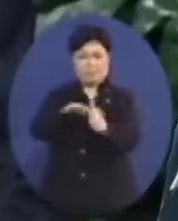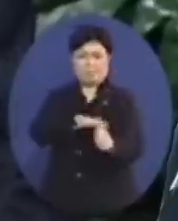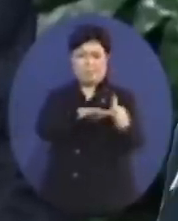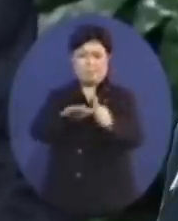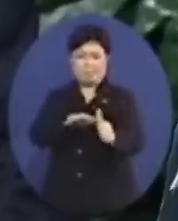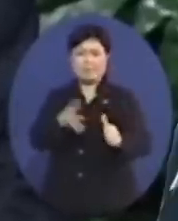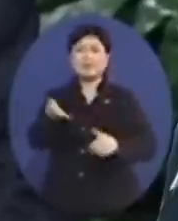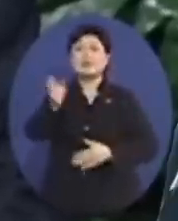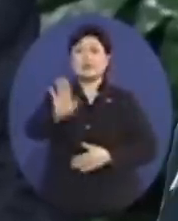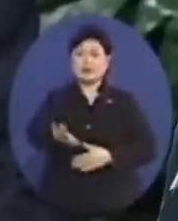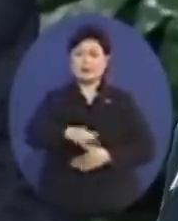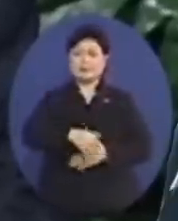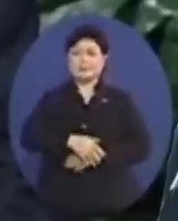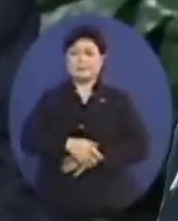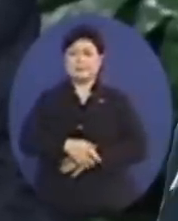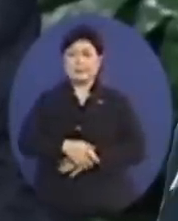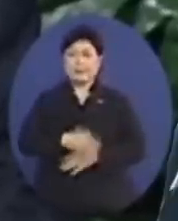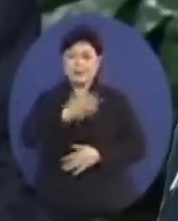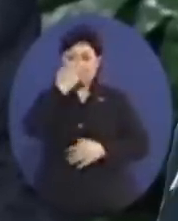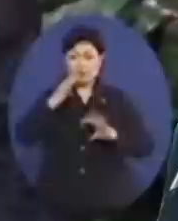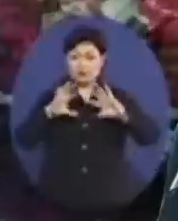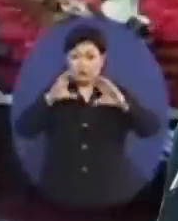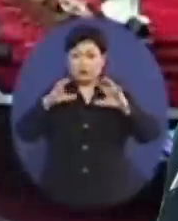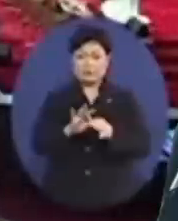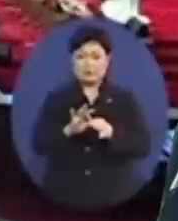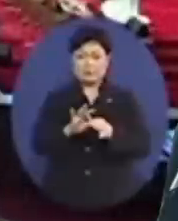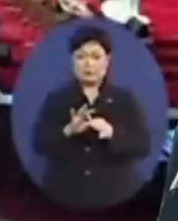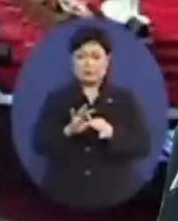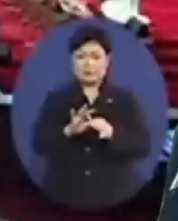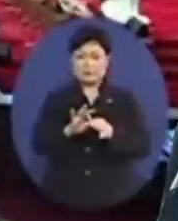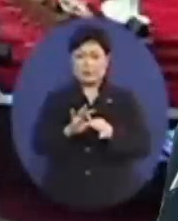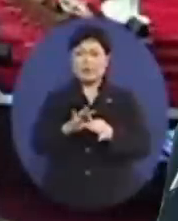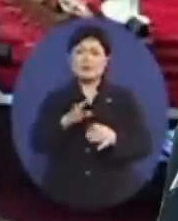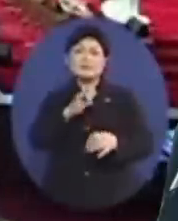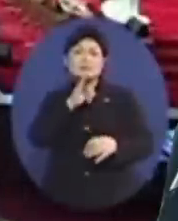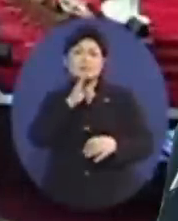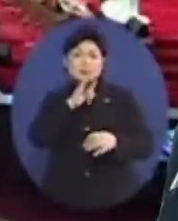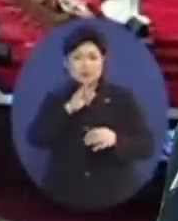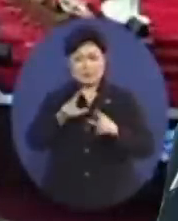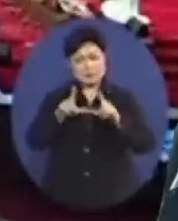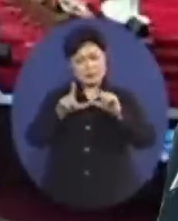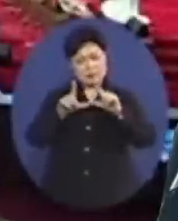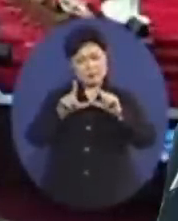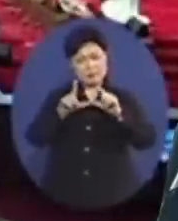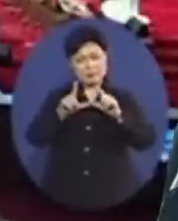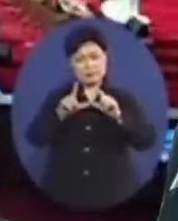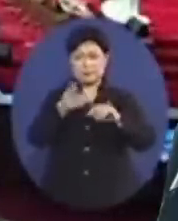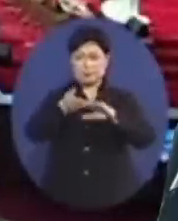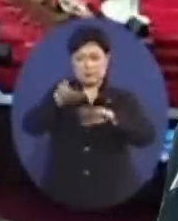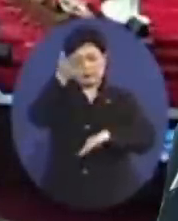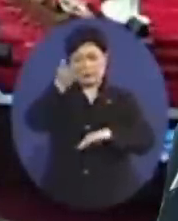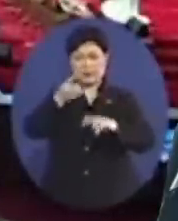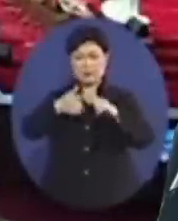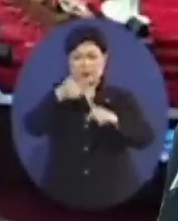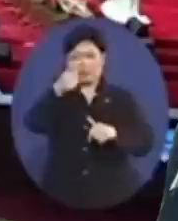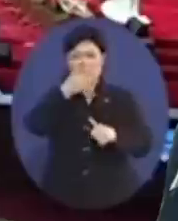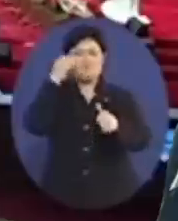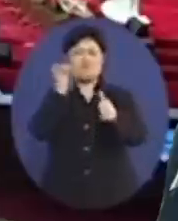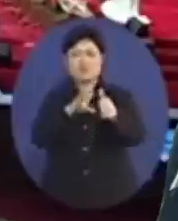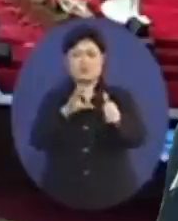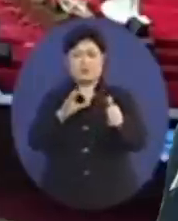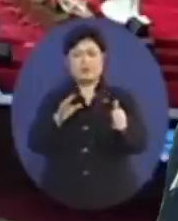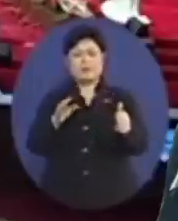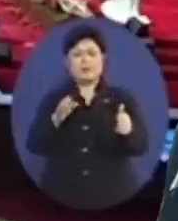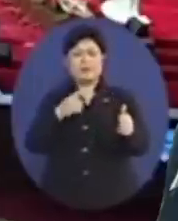그러나 유대의 충성의 사회는 예수 그리스도를 무시해버리고